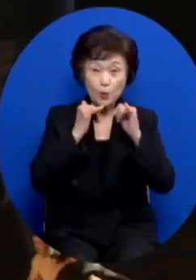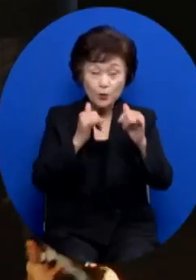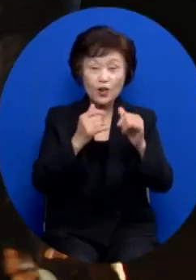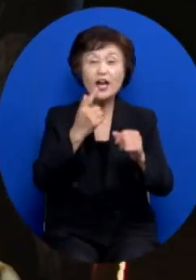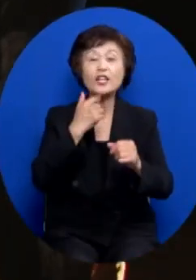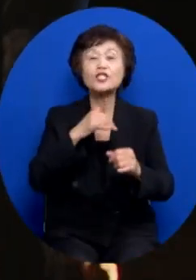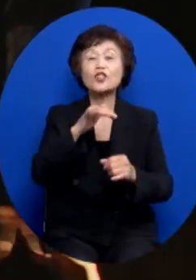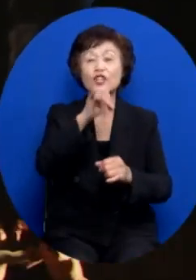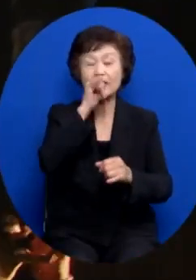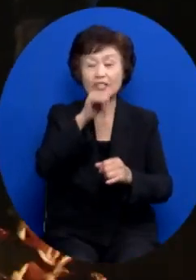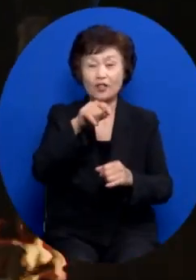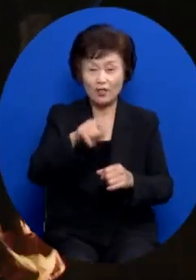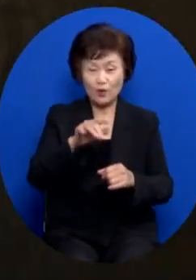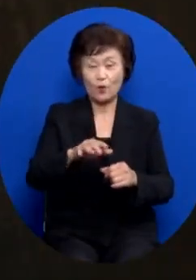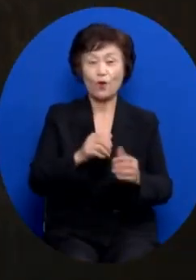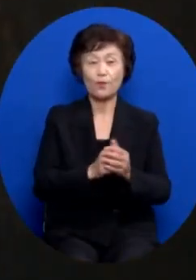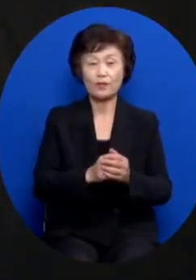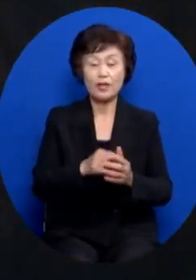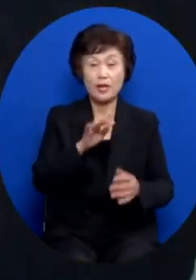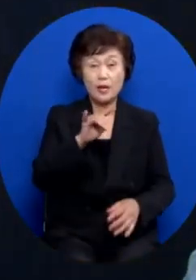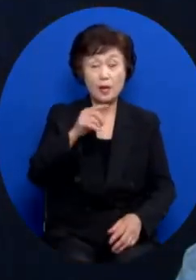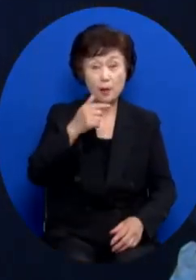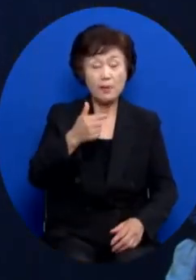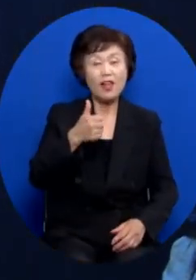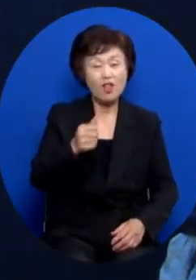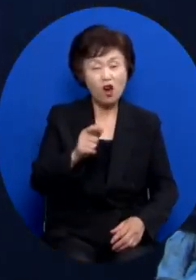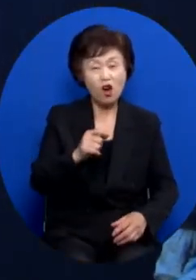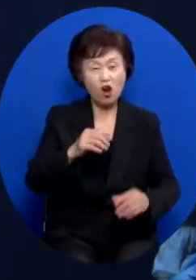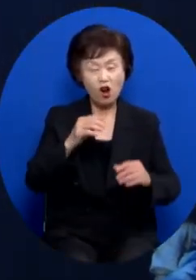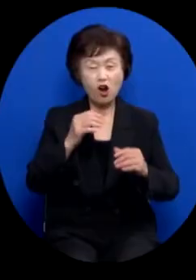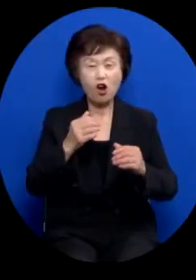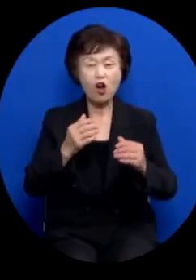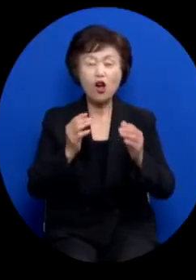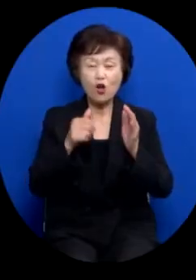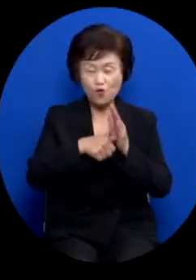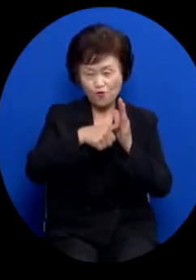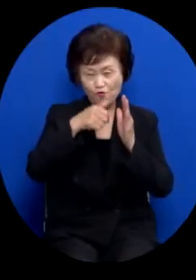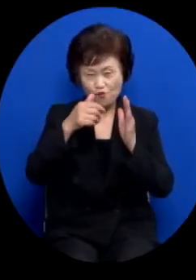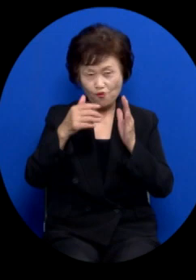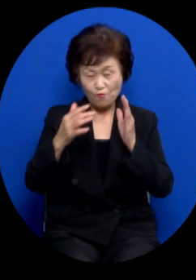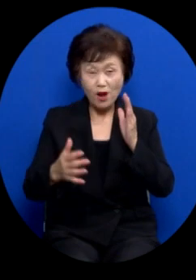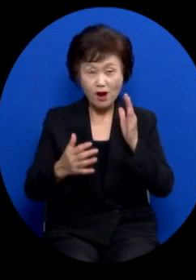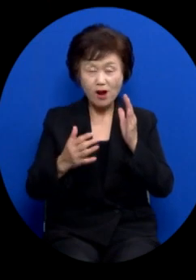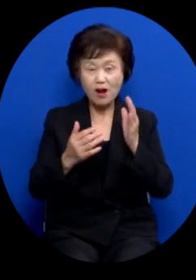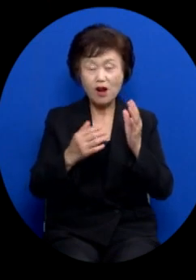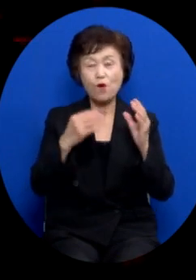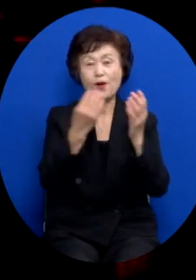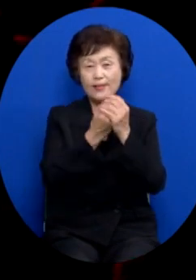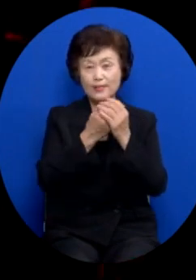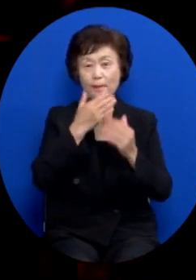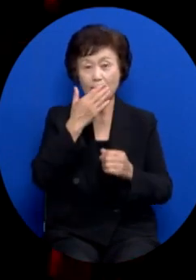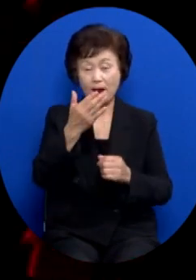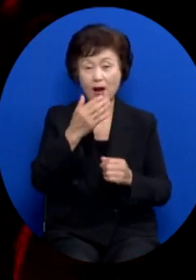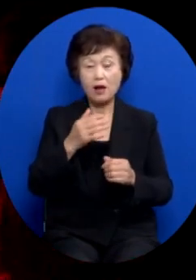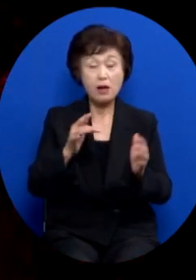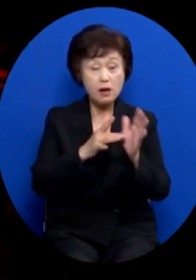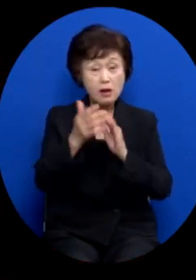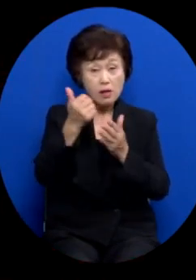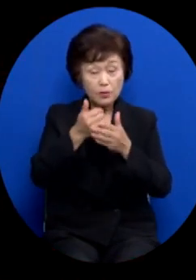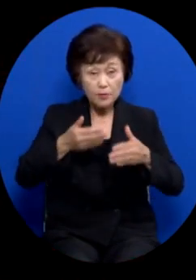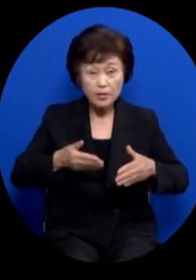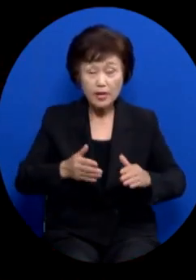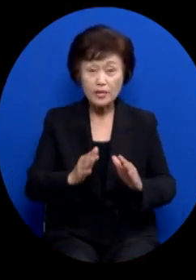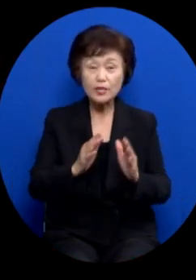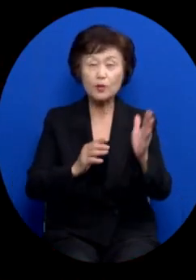화려한 퍼포먼스로 뮤지컬 배너의 완성도를 높입니다. 관객들은 작품을 통해 예수의 탄생부터